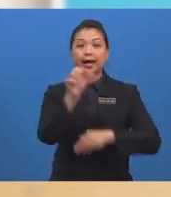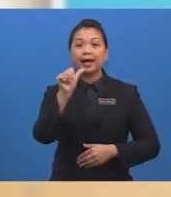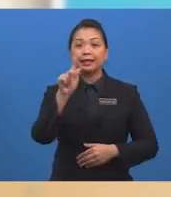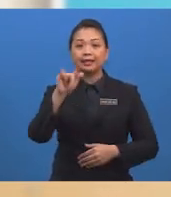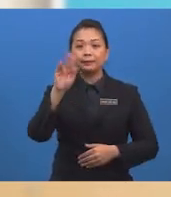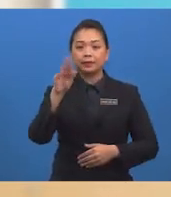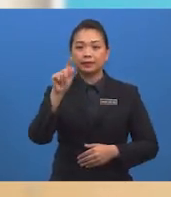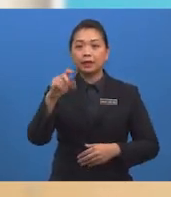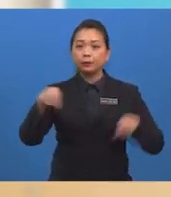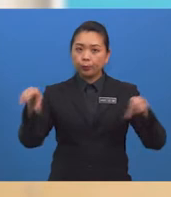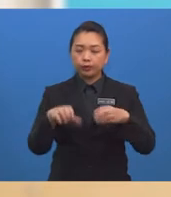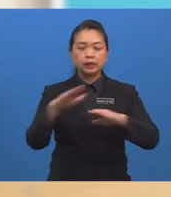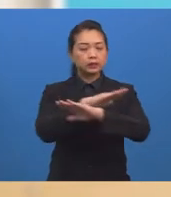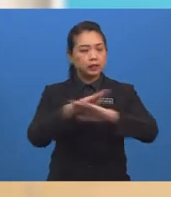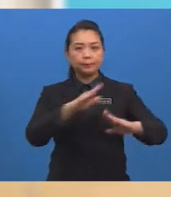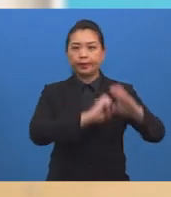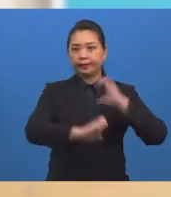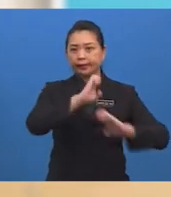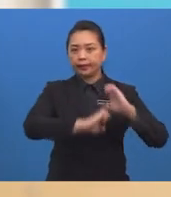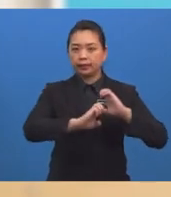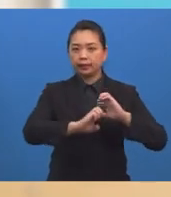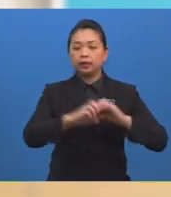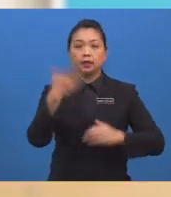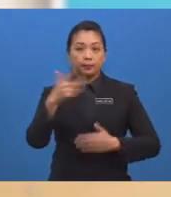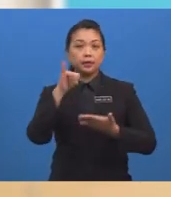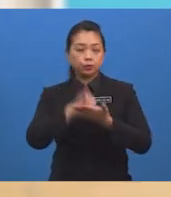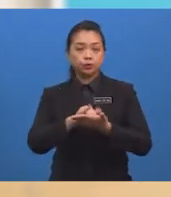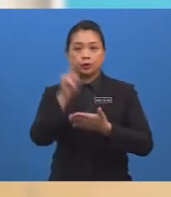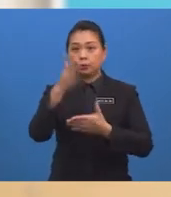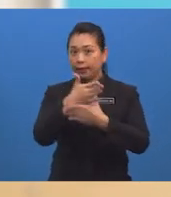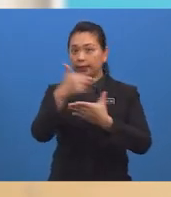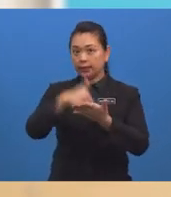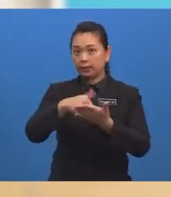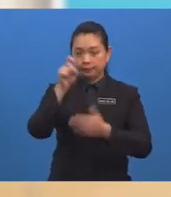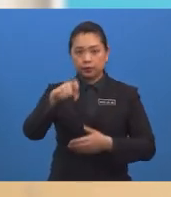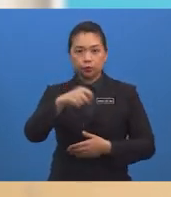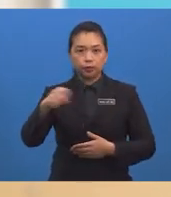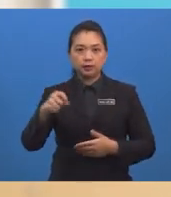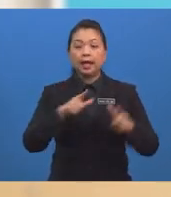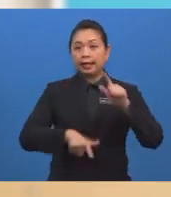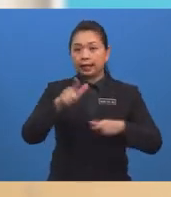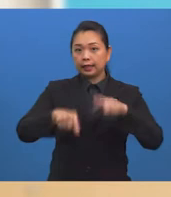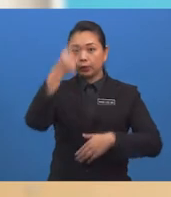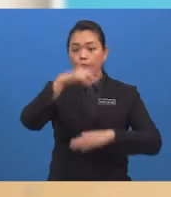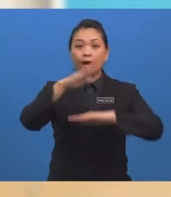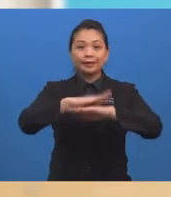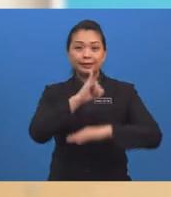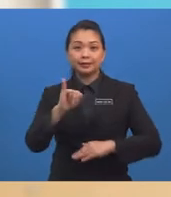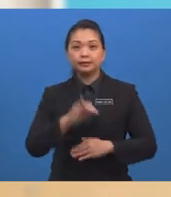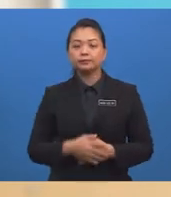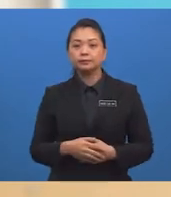akibat perbuatan tidak beretika dan 1 bahagian lagi tentang langkah-langkah untuk